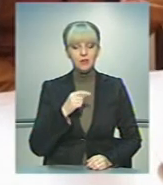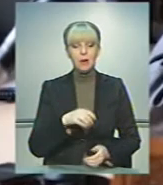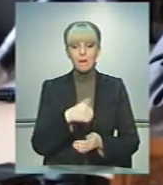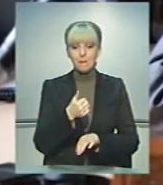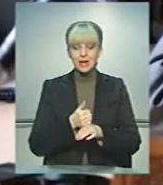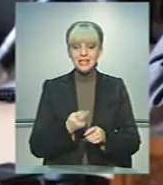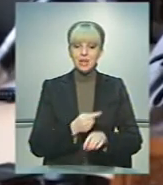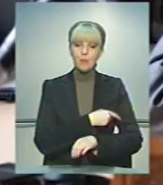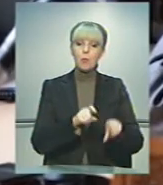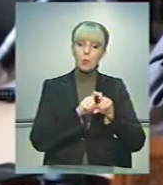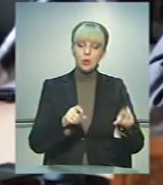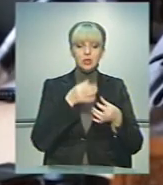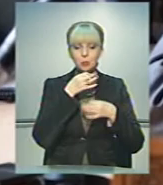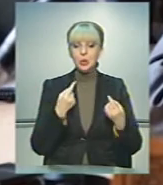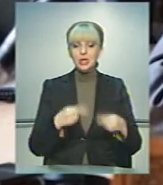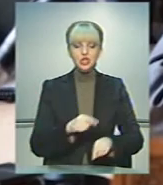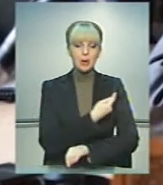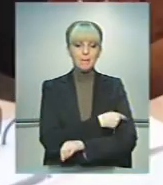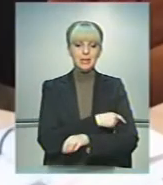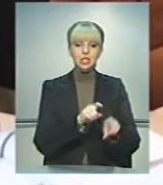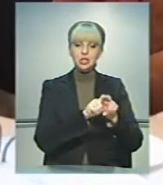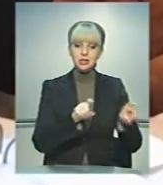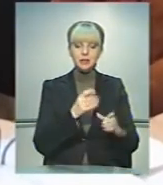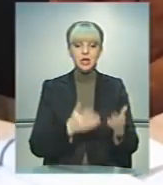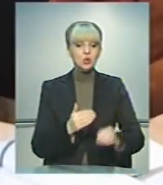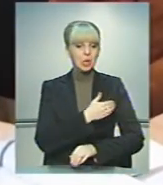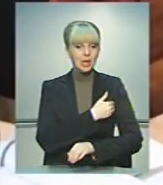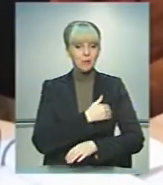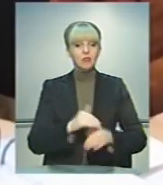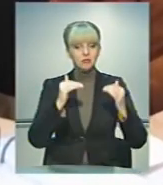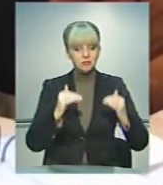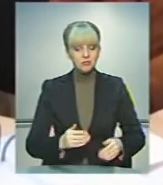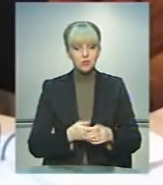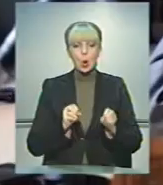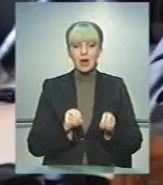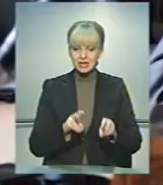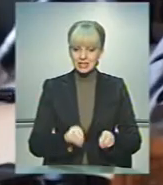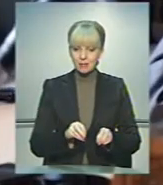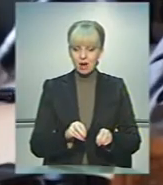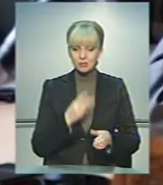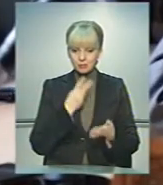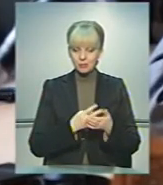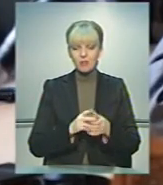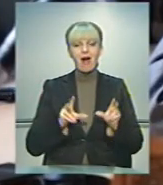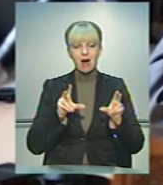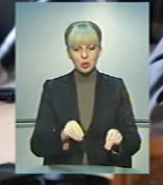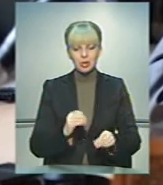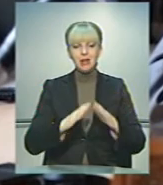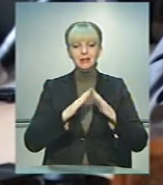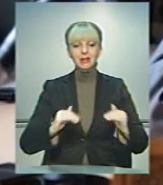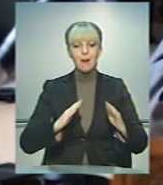мерії, це поліклініки та будь-які інші медичні заклади. Якщо ж температура опуститься до екстремальних позначок, гарантують і